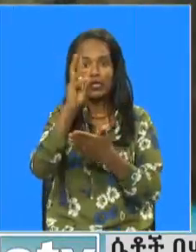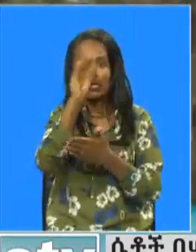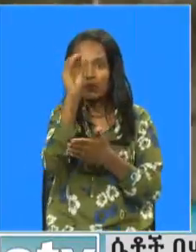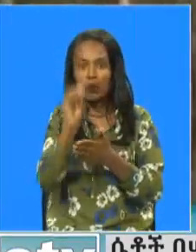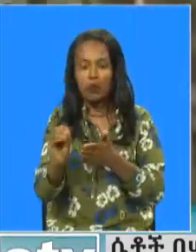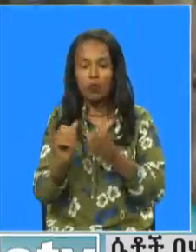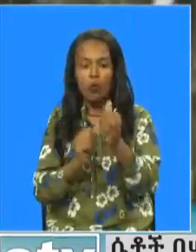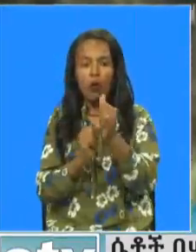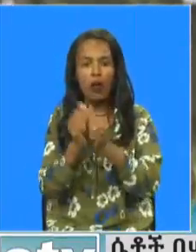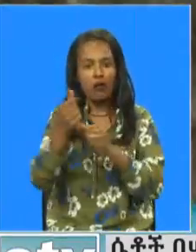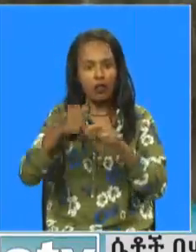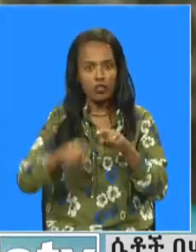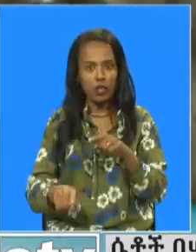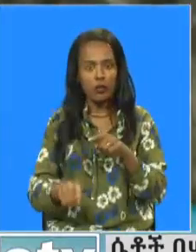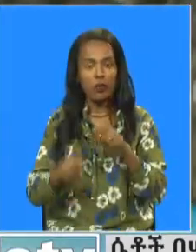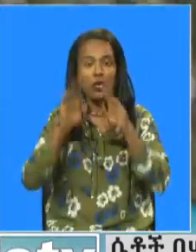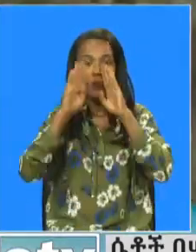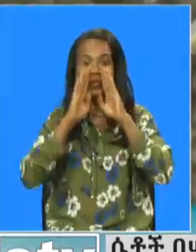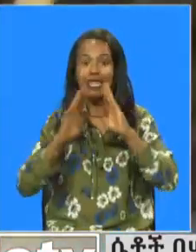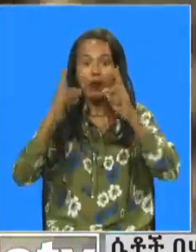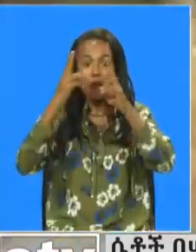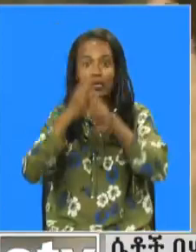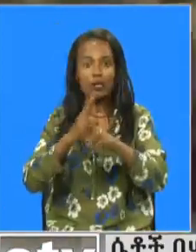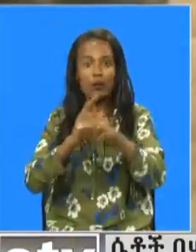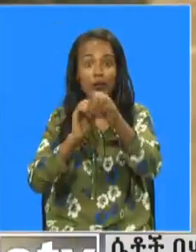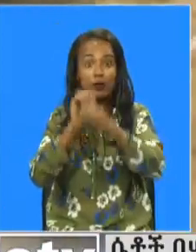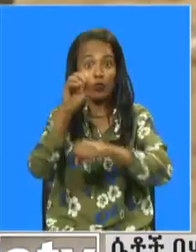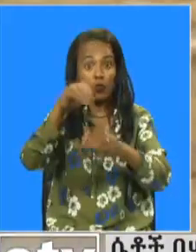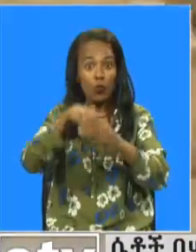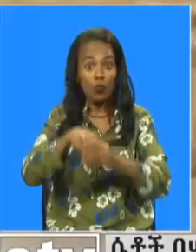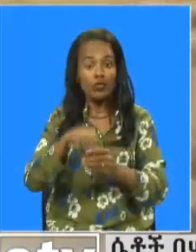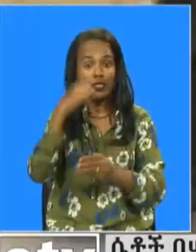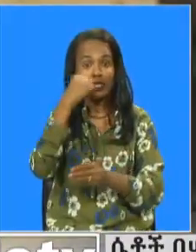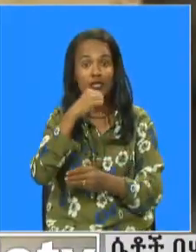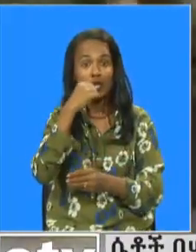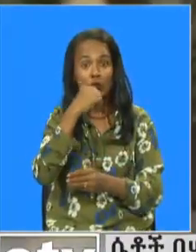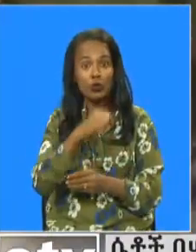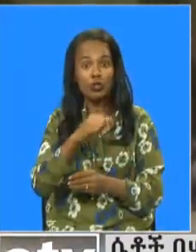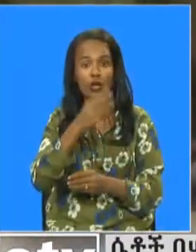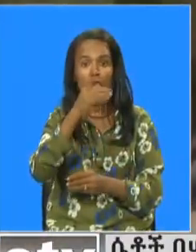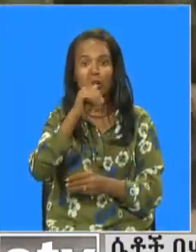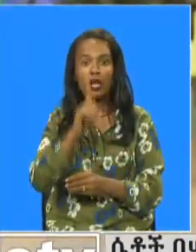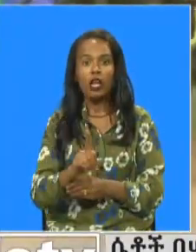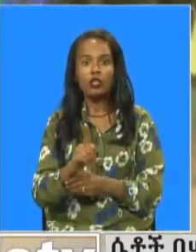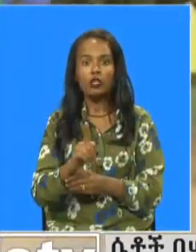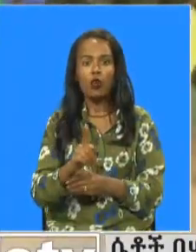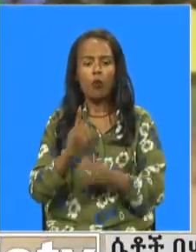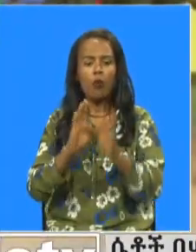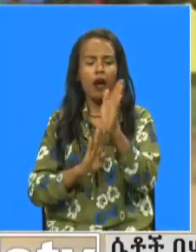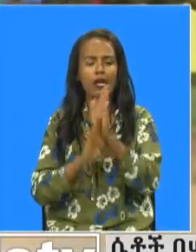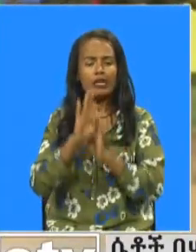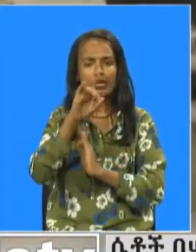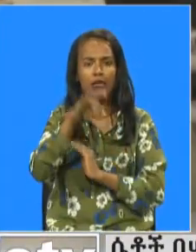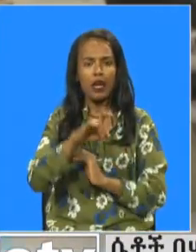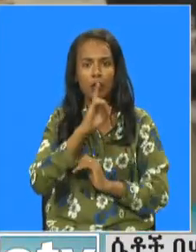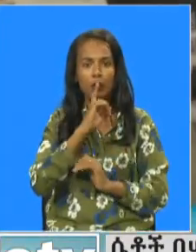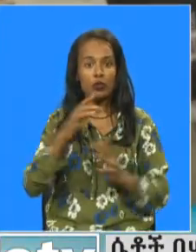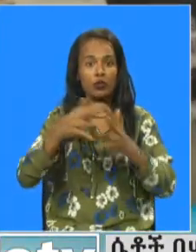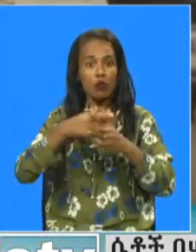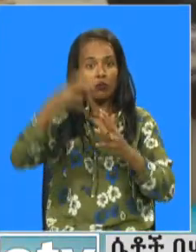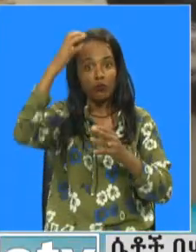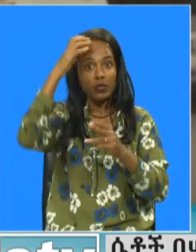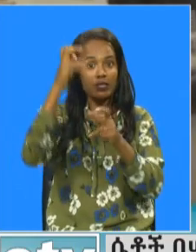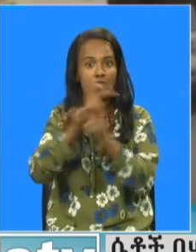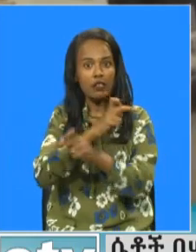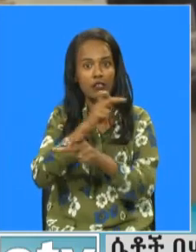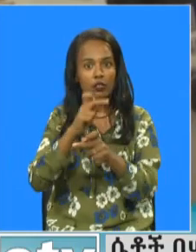ከ6% ማለፍ አልቻለም። በሰላም ማስከበር ተልእኮ ውስጥ ሴቶች ሚናቸው ማደግ እንዳለበት ነው የተባበሩት